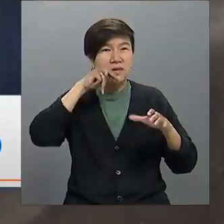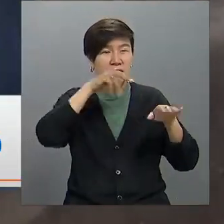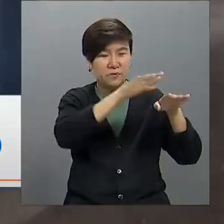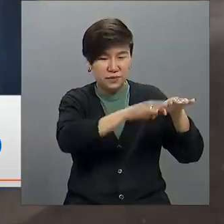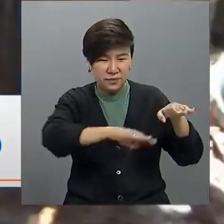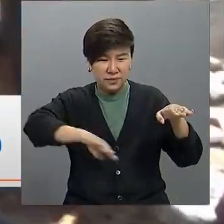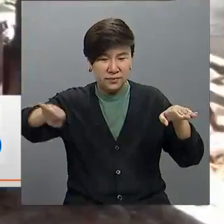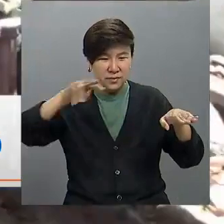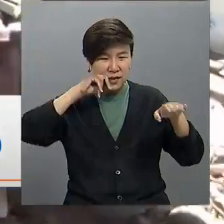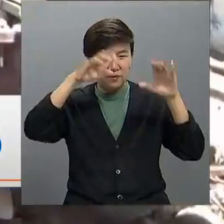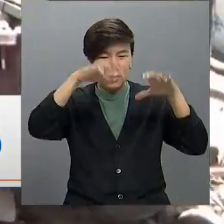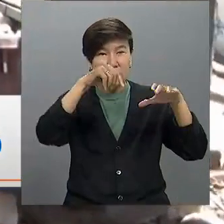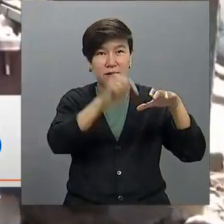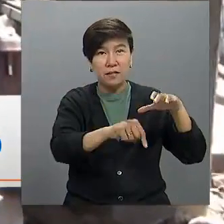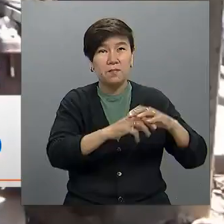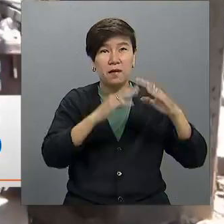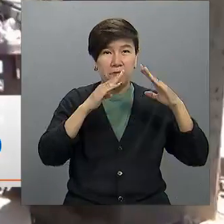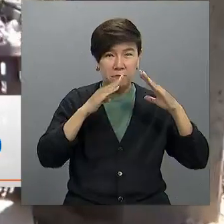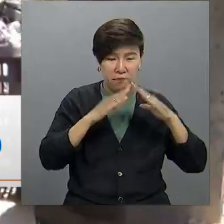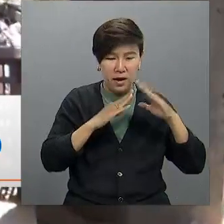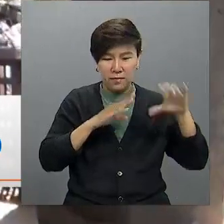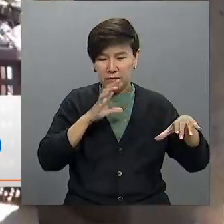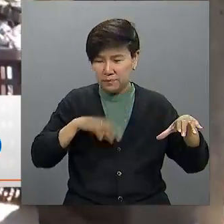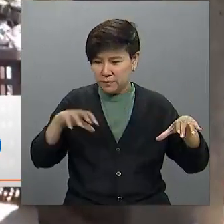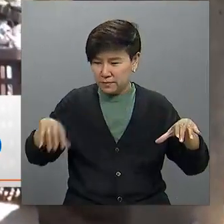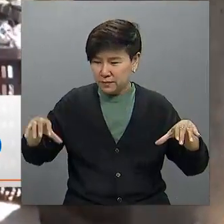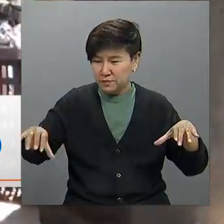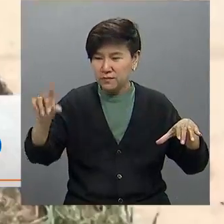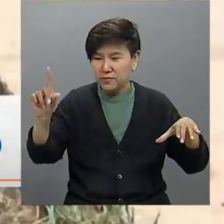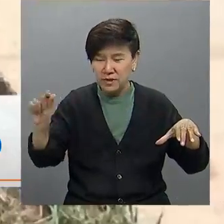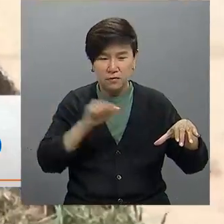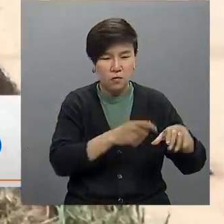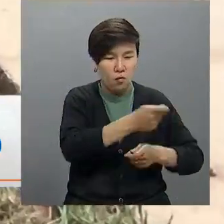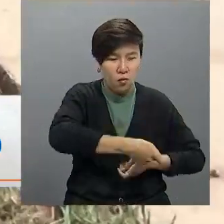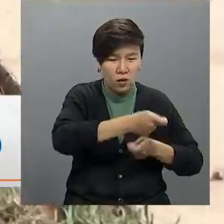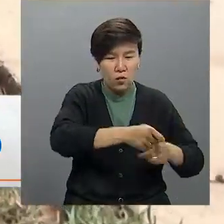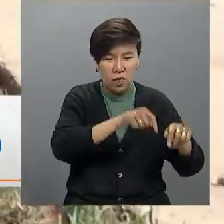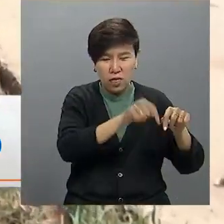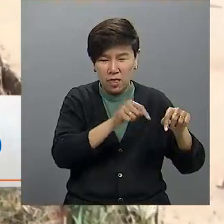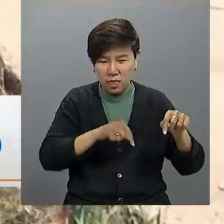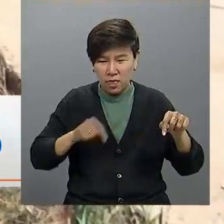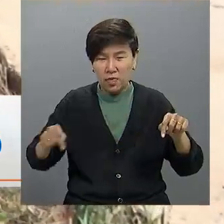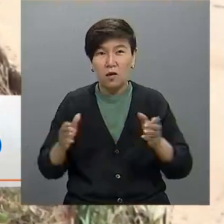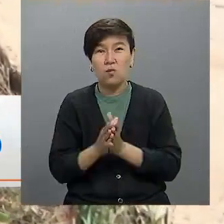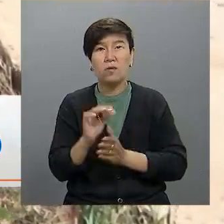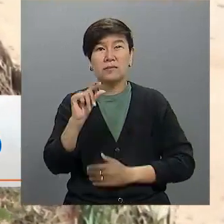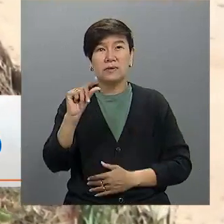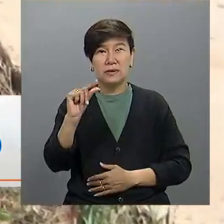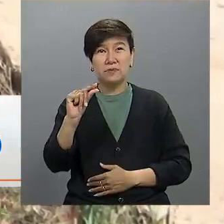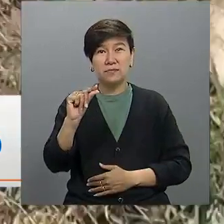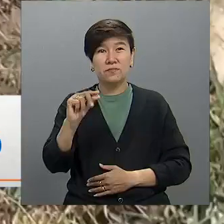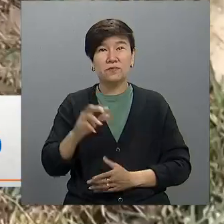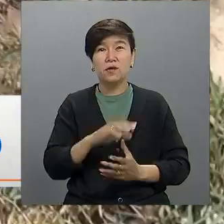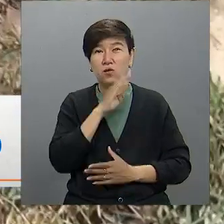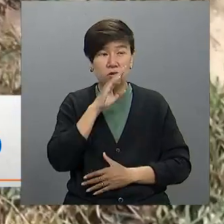บ้านก็ขุดกันบ้านละบ่อเลยนะคะไอ้ที่เหลือเนี่ยนะคะก็ต้องขุดบ่อน้ำตื้นเอาไปใช้คือถ้าเกิดว่าขุดไม่ได้เพราะว่าน้ำเค็มเข้